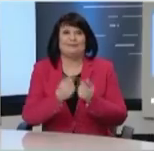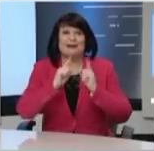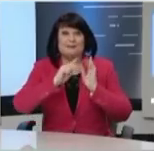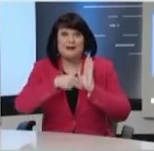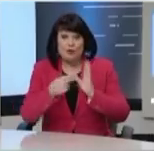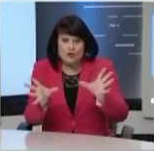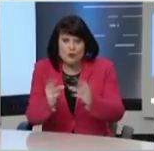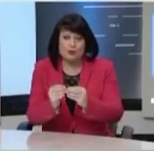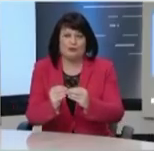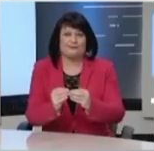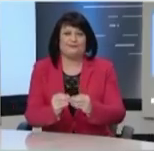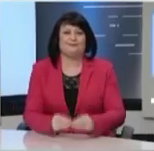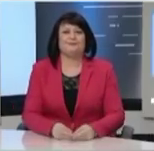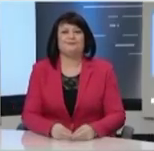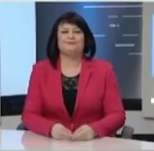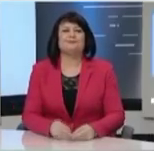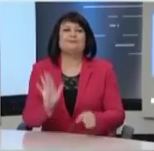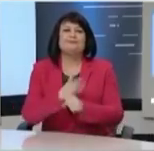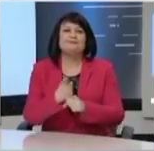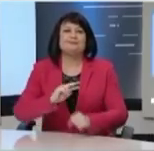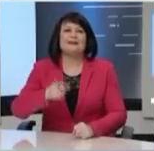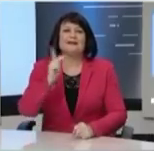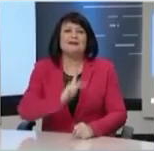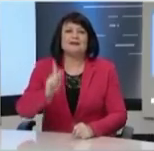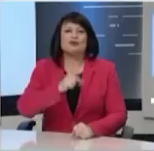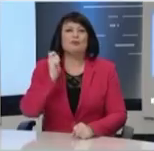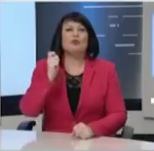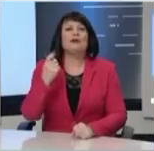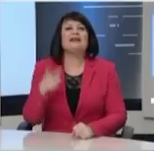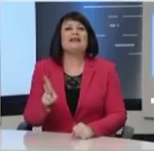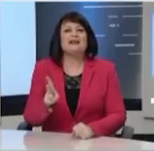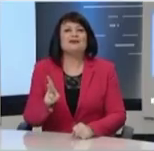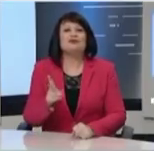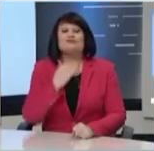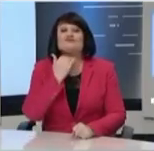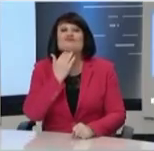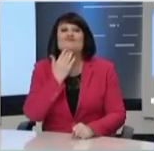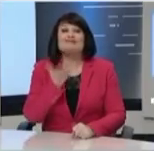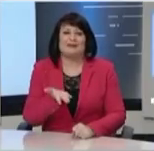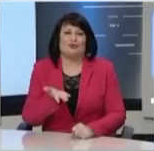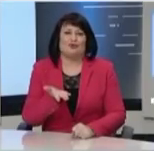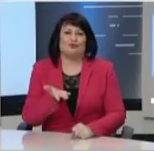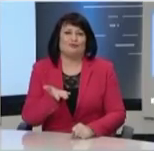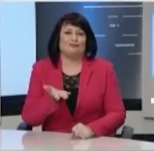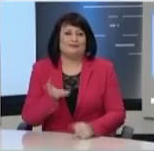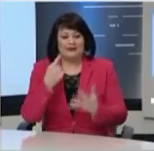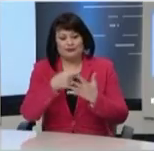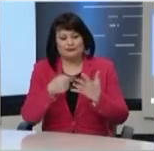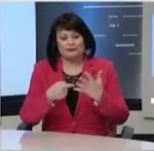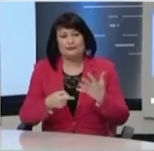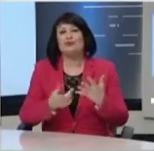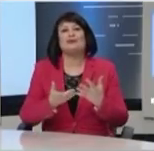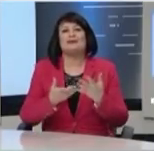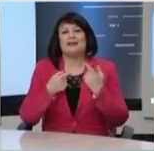μνημόνια. Οι καταστροφικές και αντικοινωνικές πολιτικές σας δεν μπορούν να δικαιολογηθούν χωρίς το